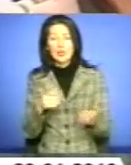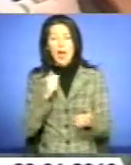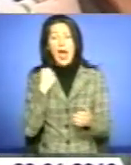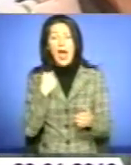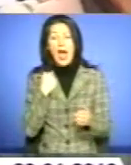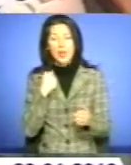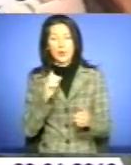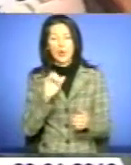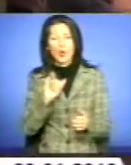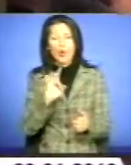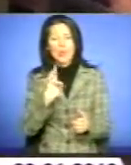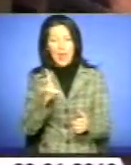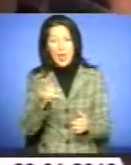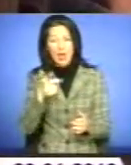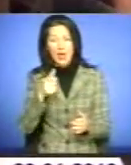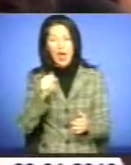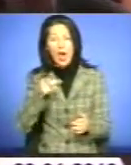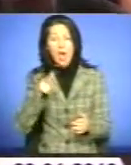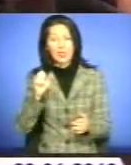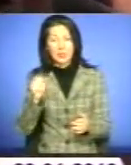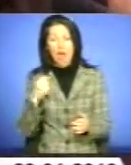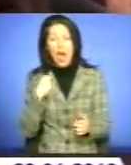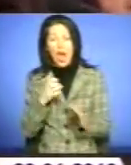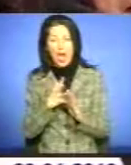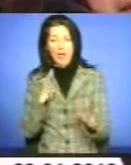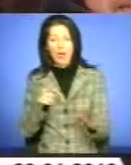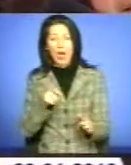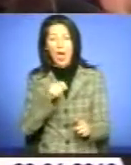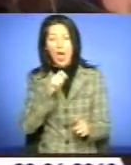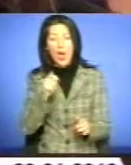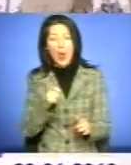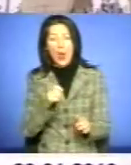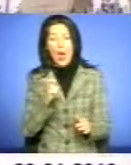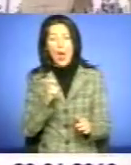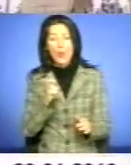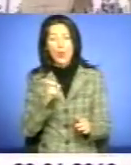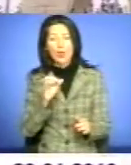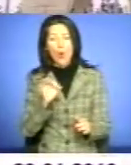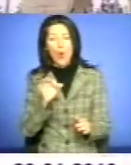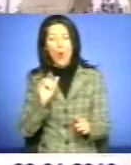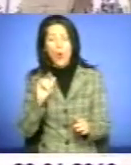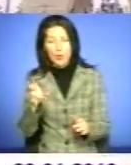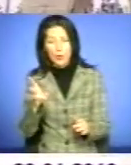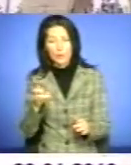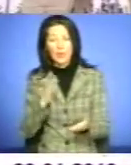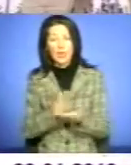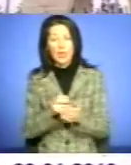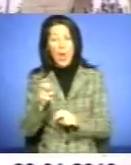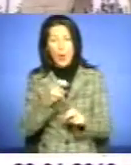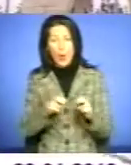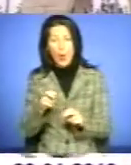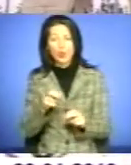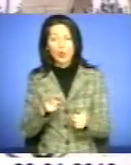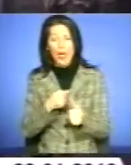Української повстанської армії, УПА, Поліська Січ, бойовиків ООН. Головною метою діяльності молодих активістів є пошук імен людей, які